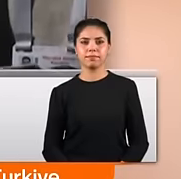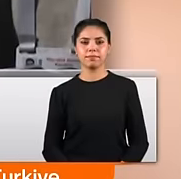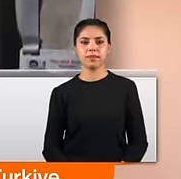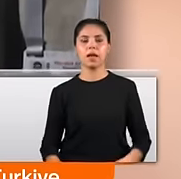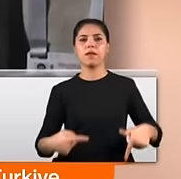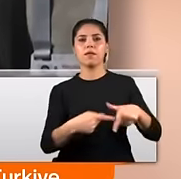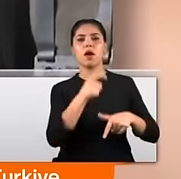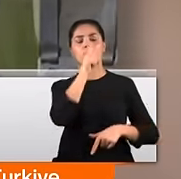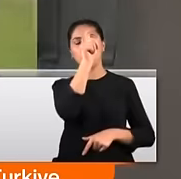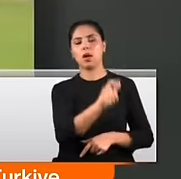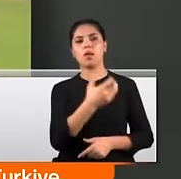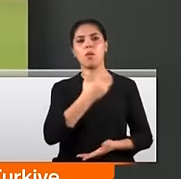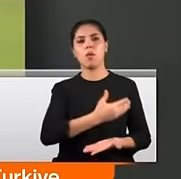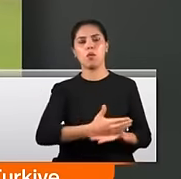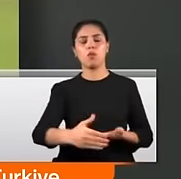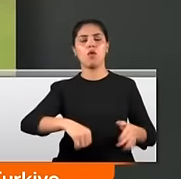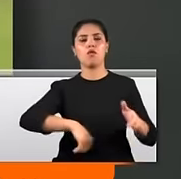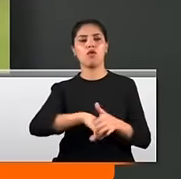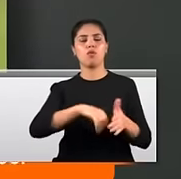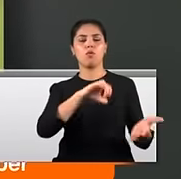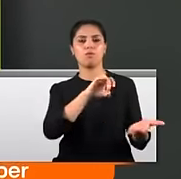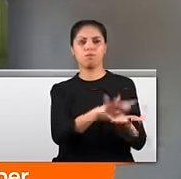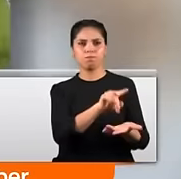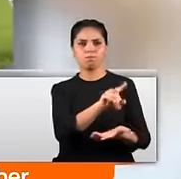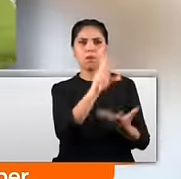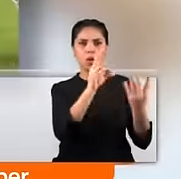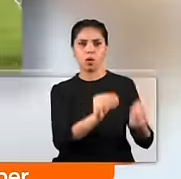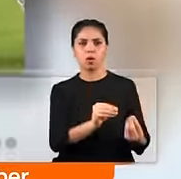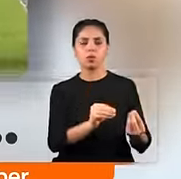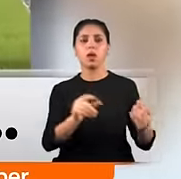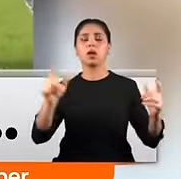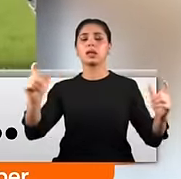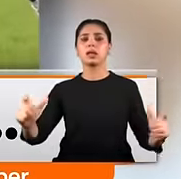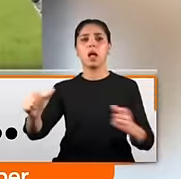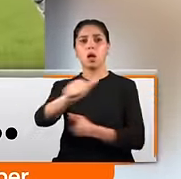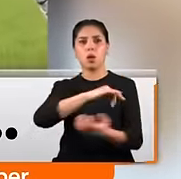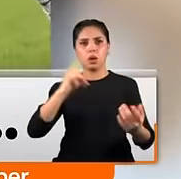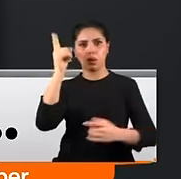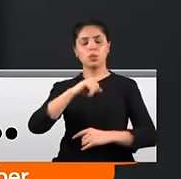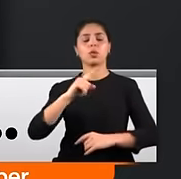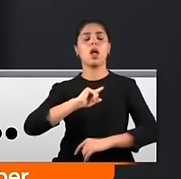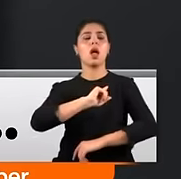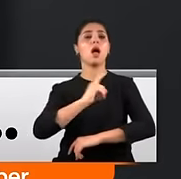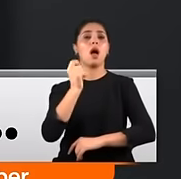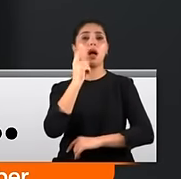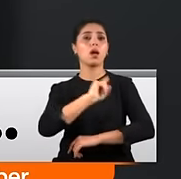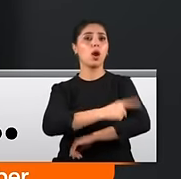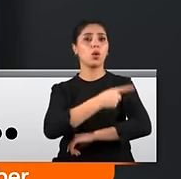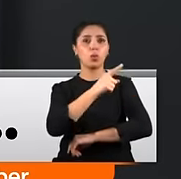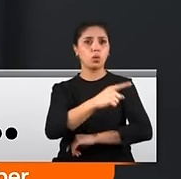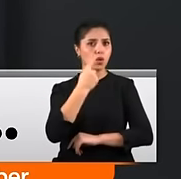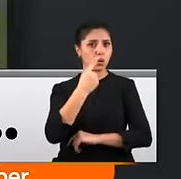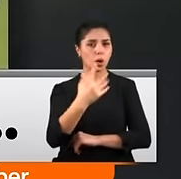Faruk Koca ömür boyu futboldan men edilirken yaşanan saha olayları sebebiyle Ankara Gücü Spor Kulübü'ne ise 5 maç